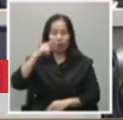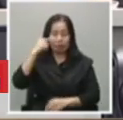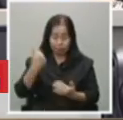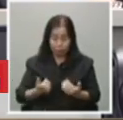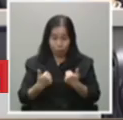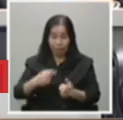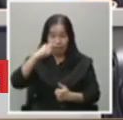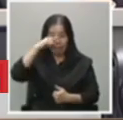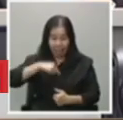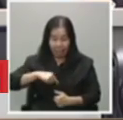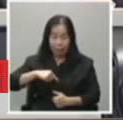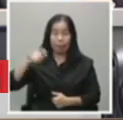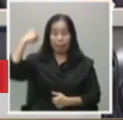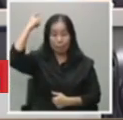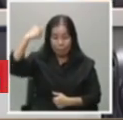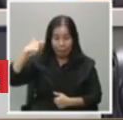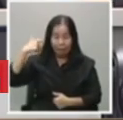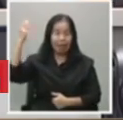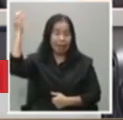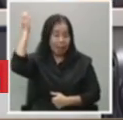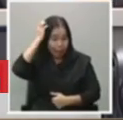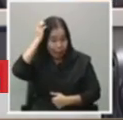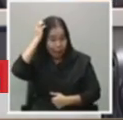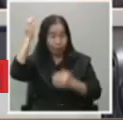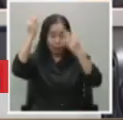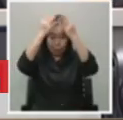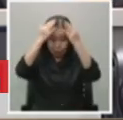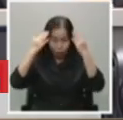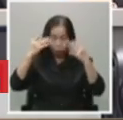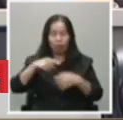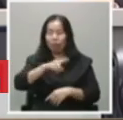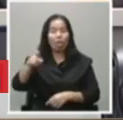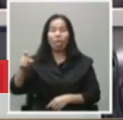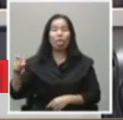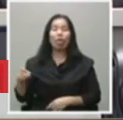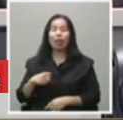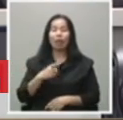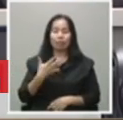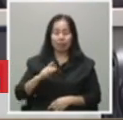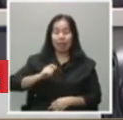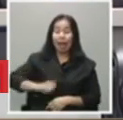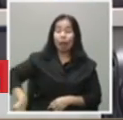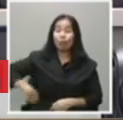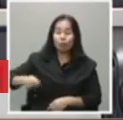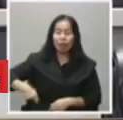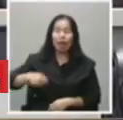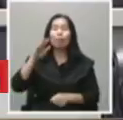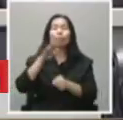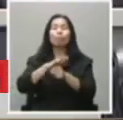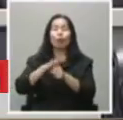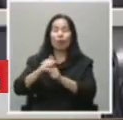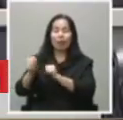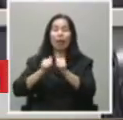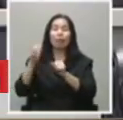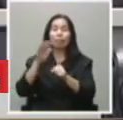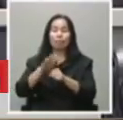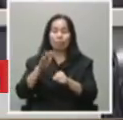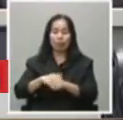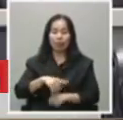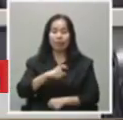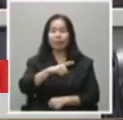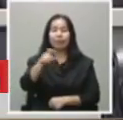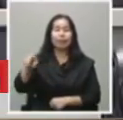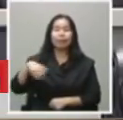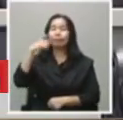ปร์บรูไนเวียดนามเราแข่งแค่อินโดจีนก็พอครับลาวพม่ากัมพูชาหัวล้อกันฟันร่วงไปหมดเลย